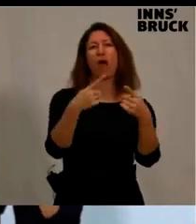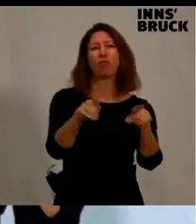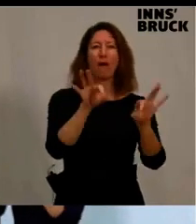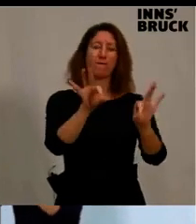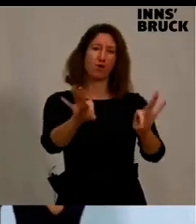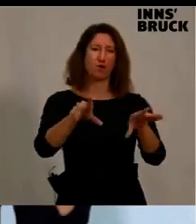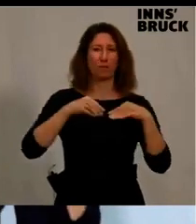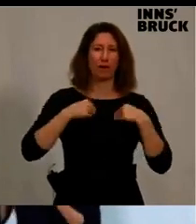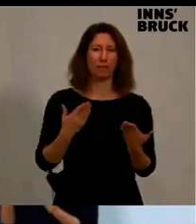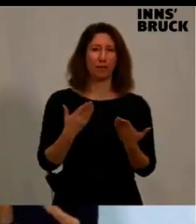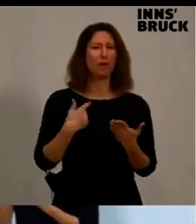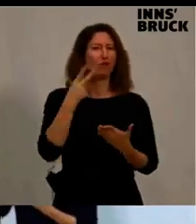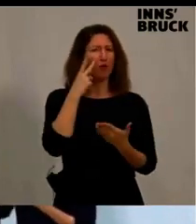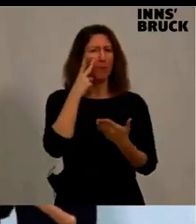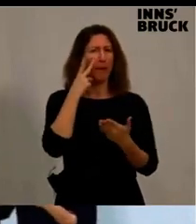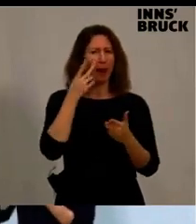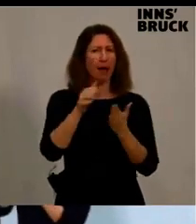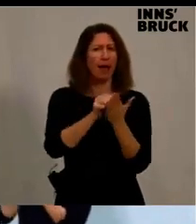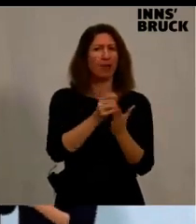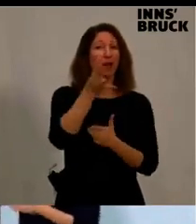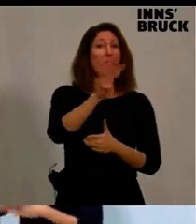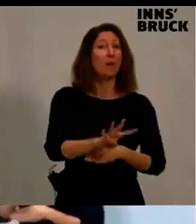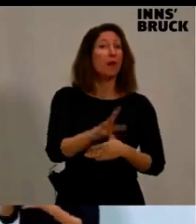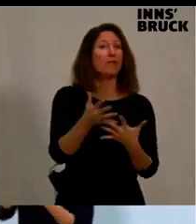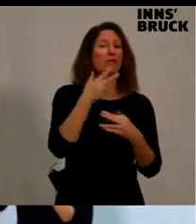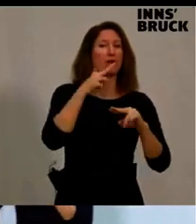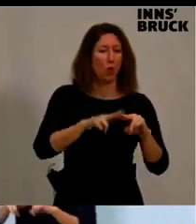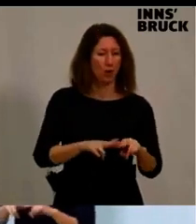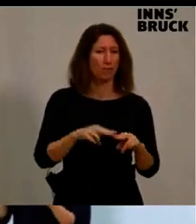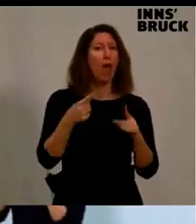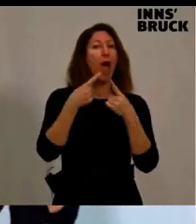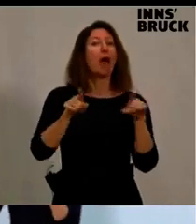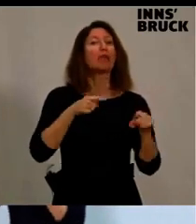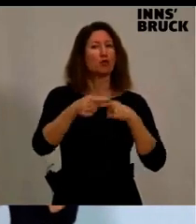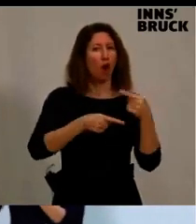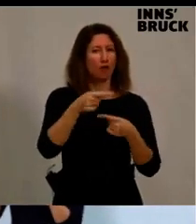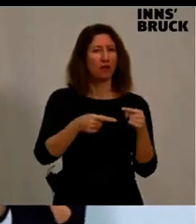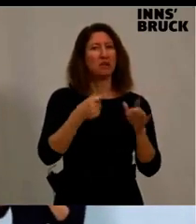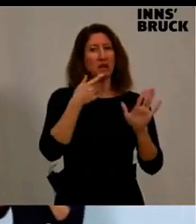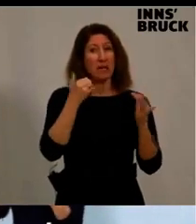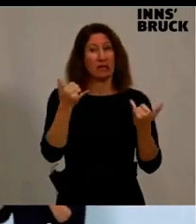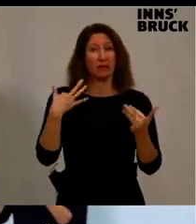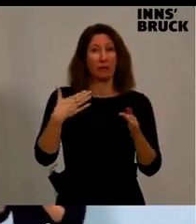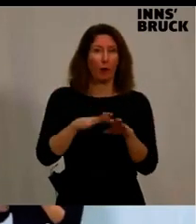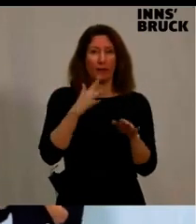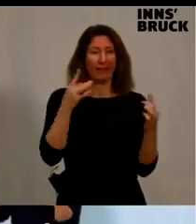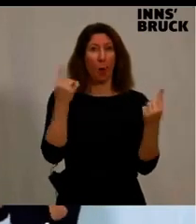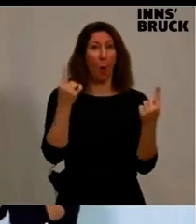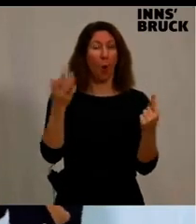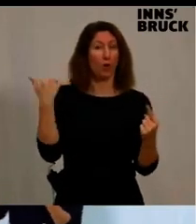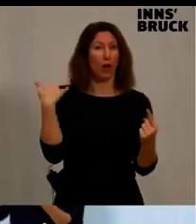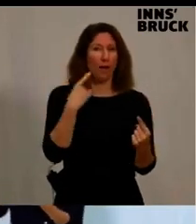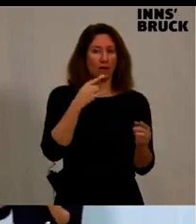Aber nehmen wir mal die ersten vier Monate, was hat er denn alles versprochen? Es geht auch anders, er gesagt. Mittlerweile haben wir gesehen, dass das eher eine Drohung war. Egal.